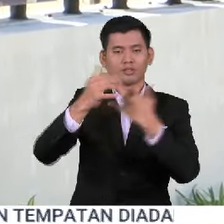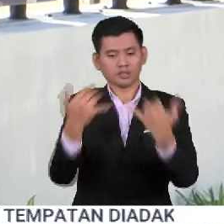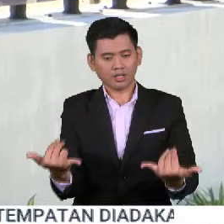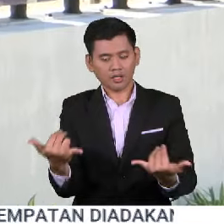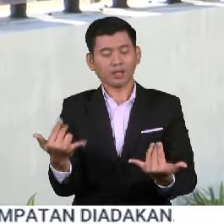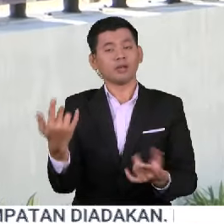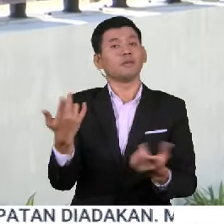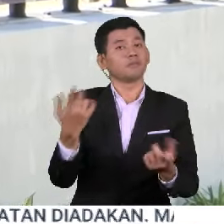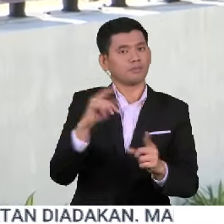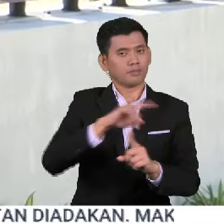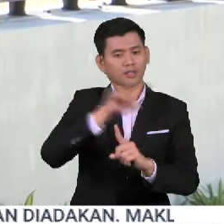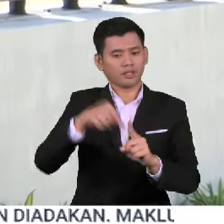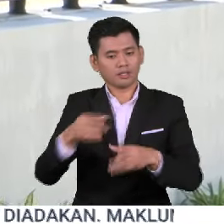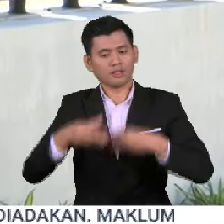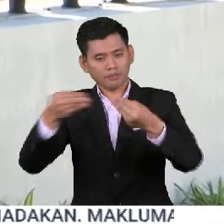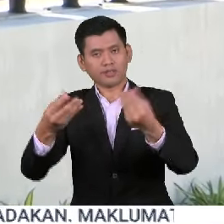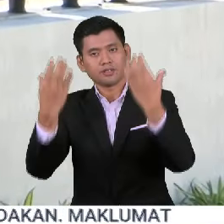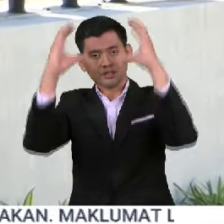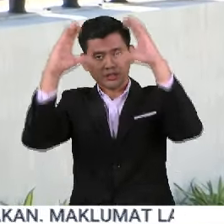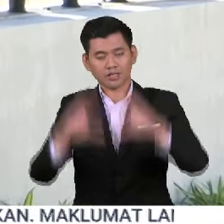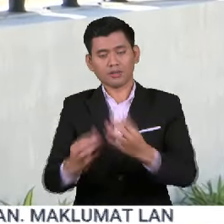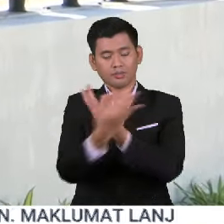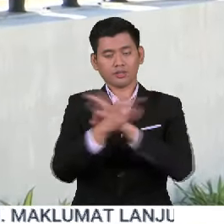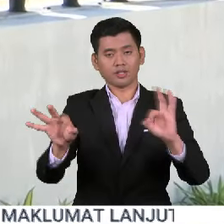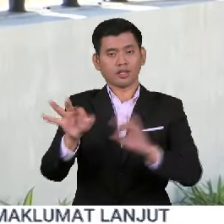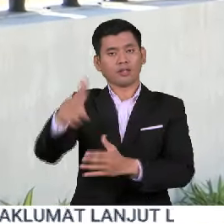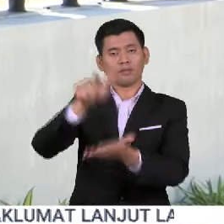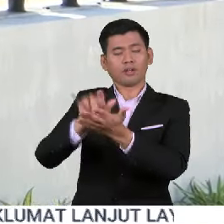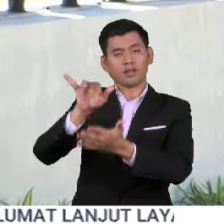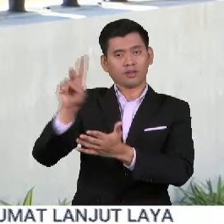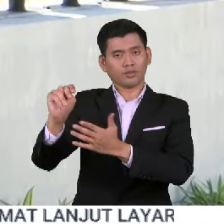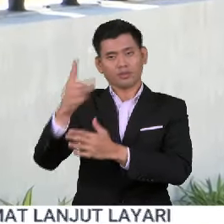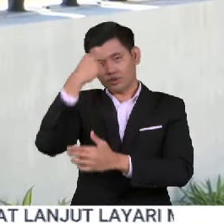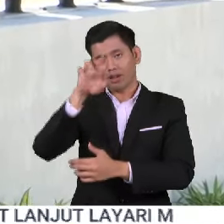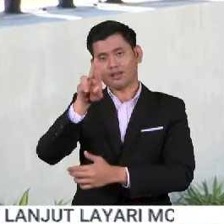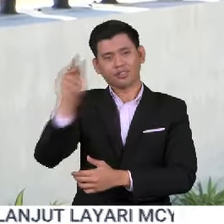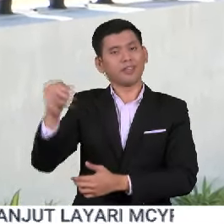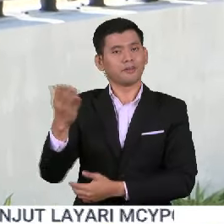Apatah lagi ia diberikan secara percuma. Ayu Norhan Saleh, RTM.